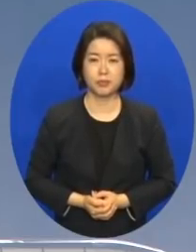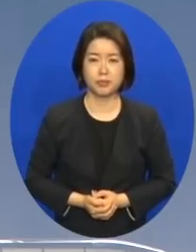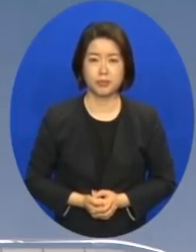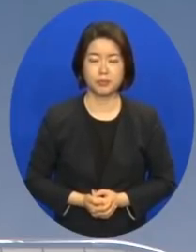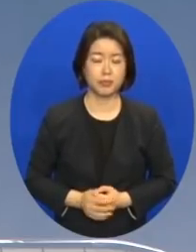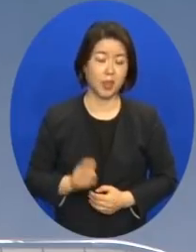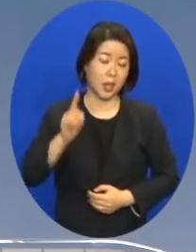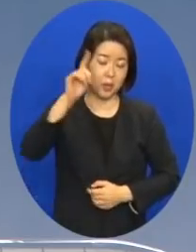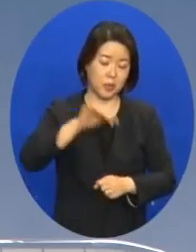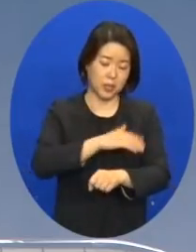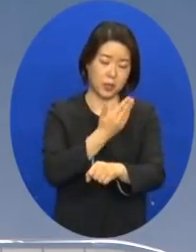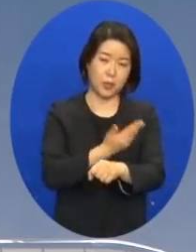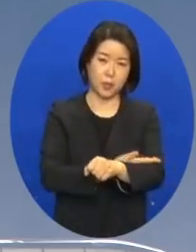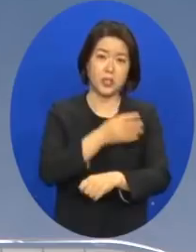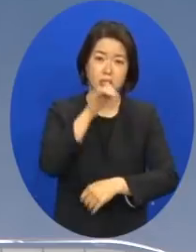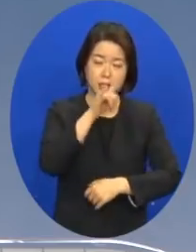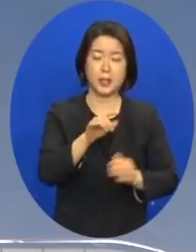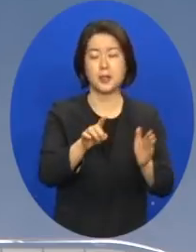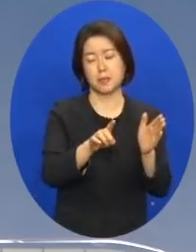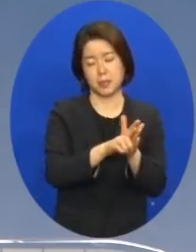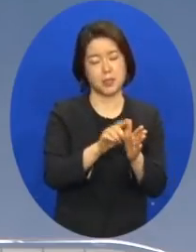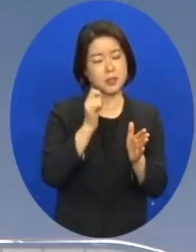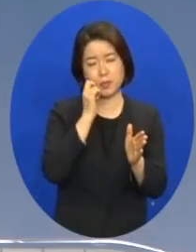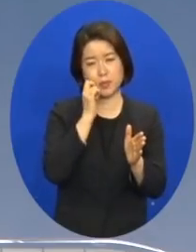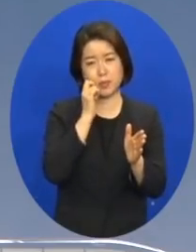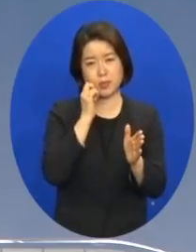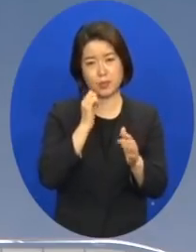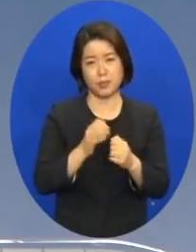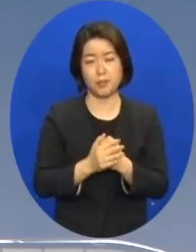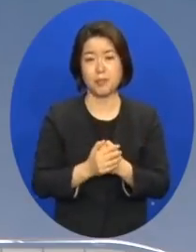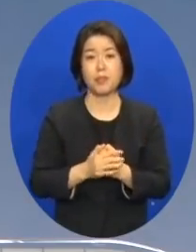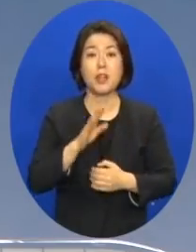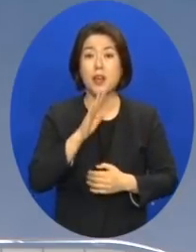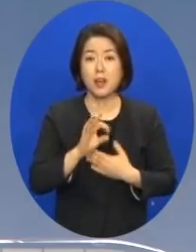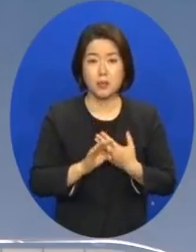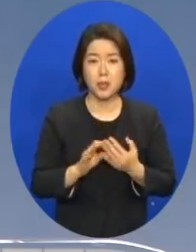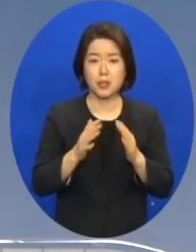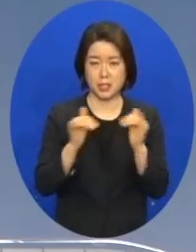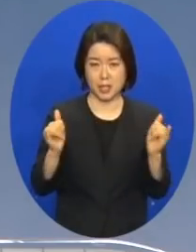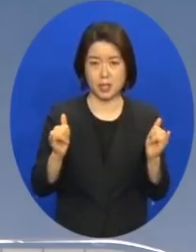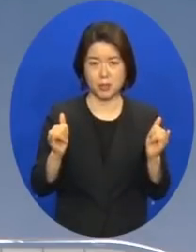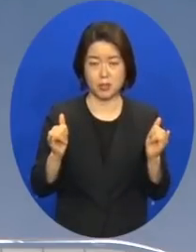위의 권위가 있다고 믿지 못하면, 그러면 사람은